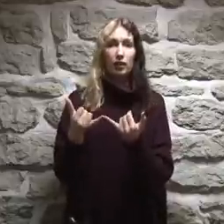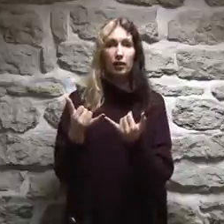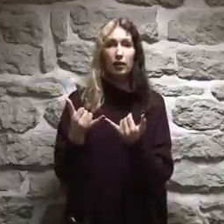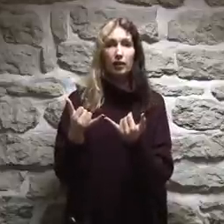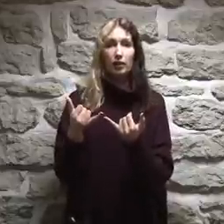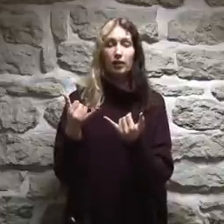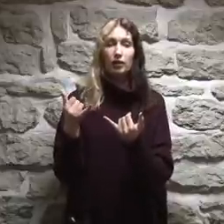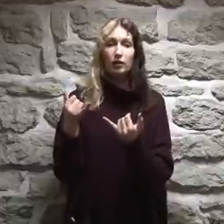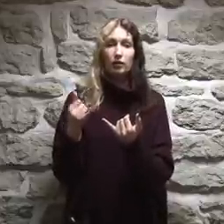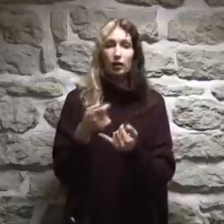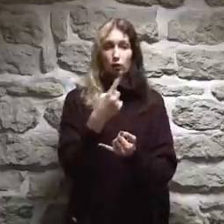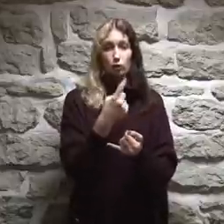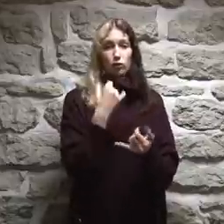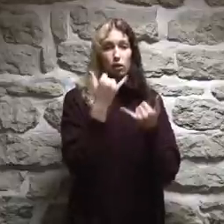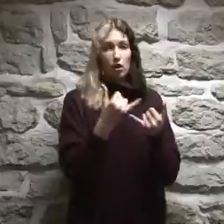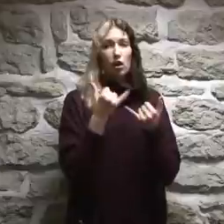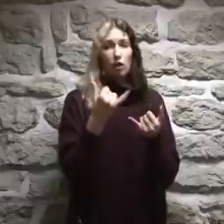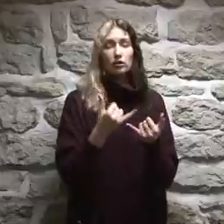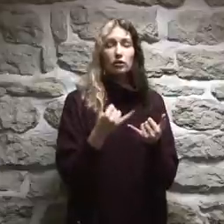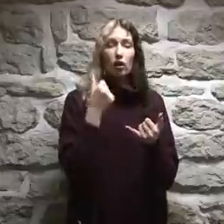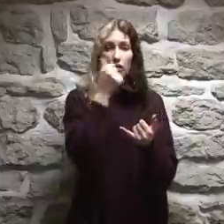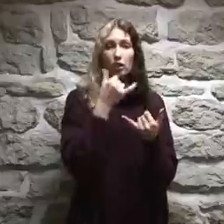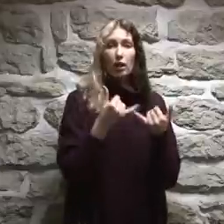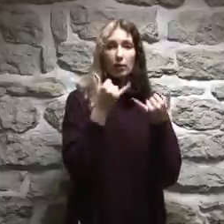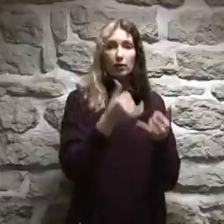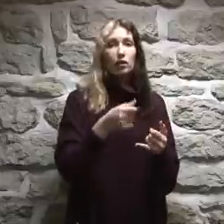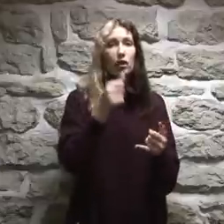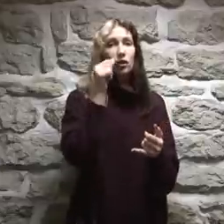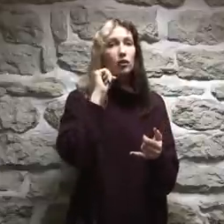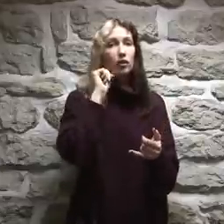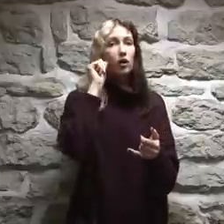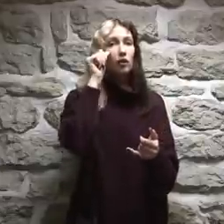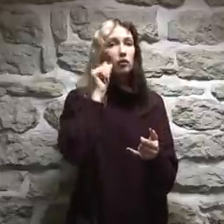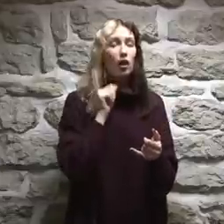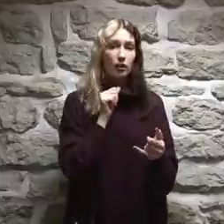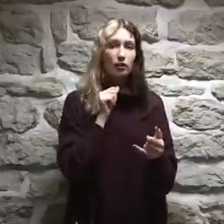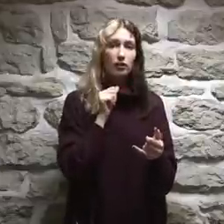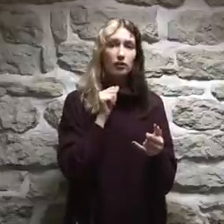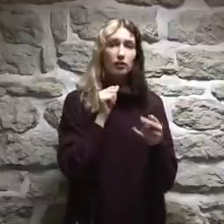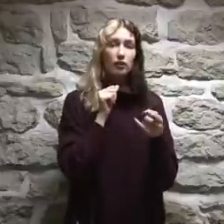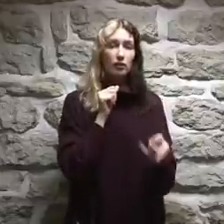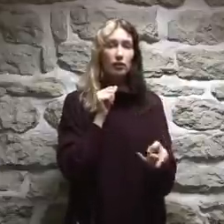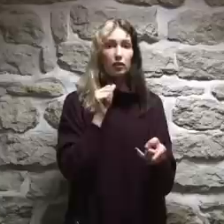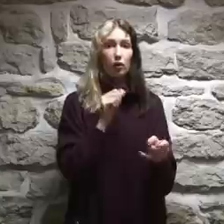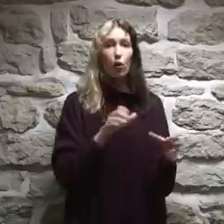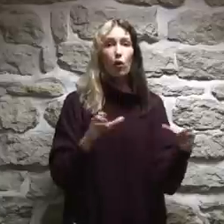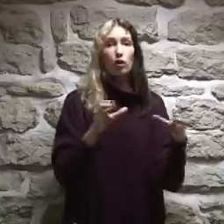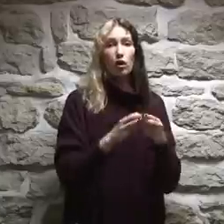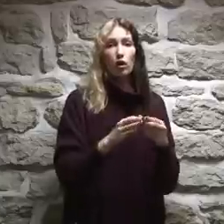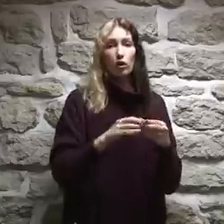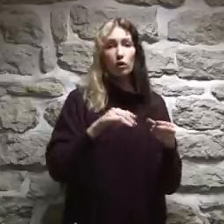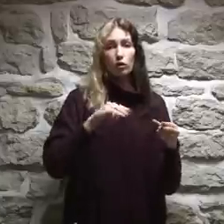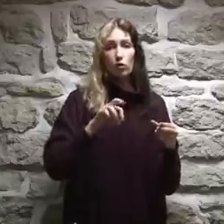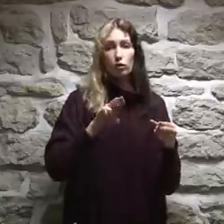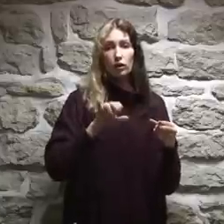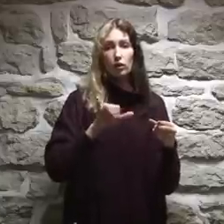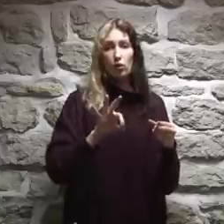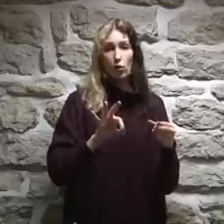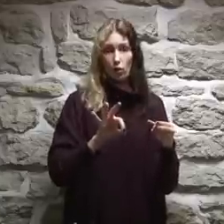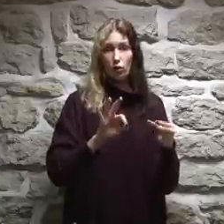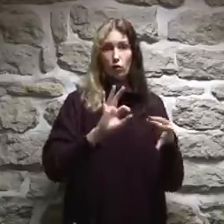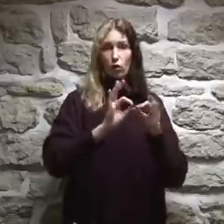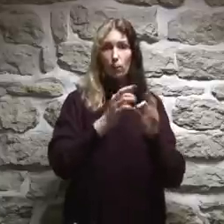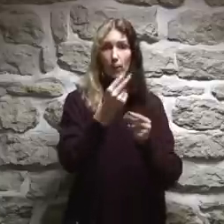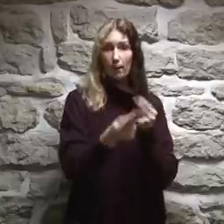Üks aastapreemiatest on Eesti EP naiskonnale kuldmedali eest Tokio olümpiamängudel ja